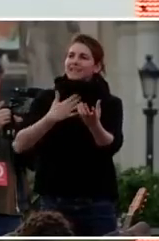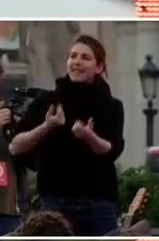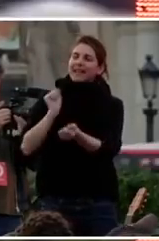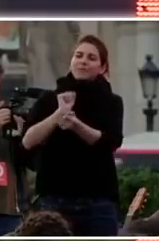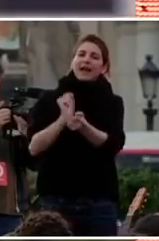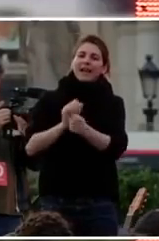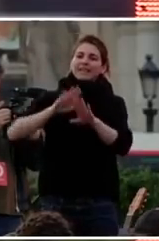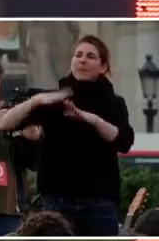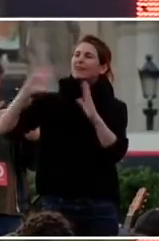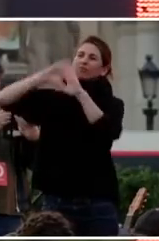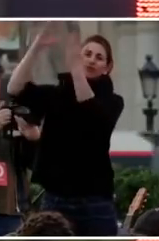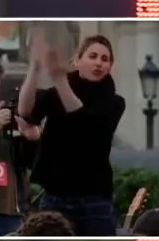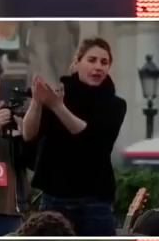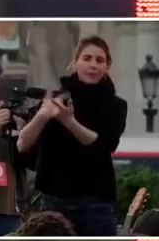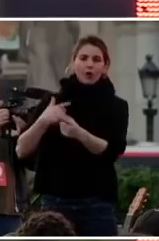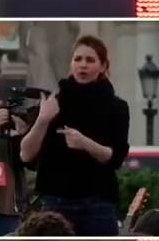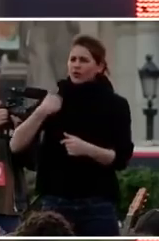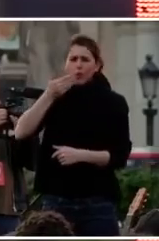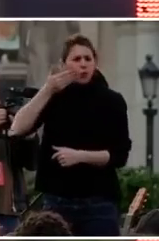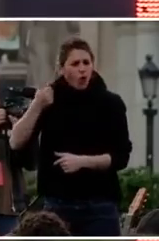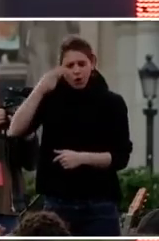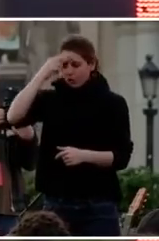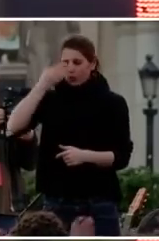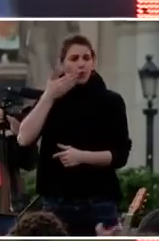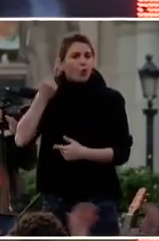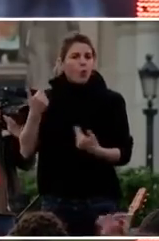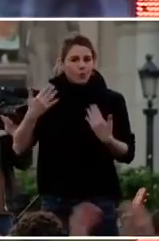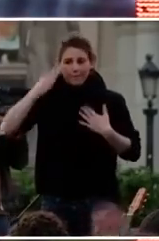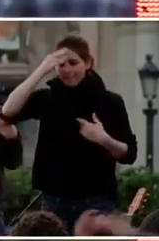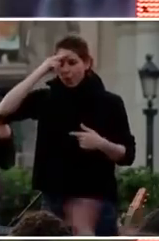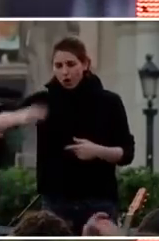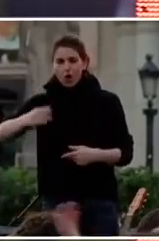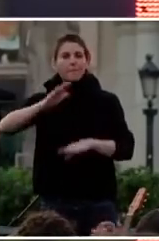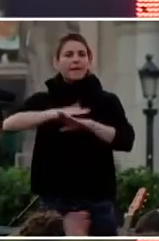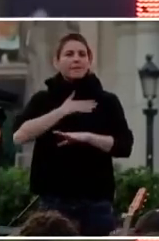un orgull ser la cara visible d'aquest procés col·lectiu. I sempre, sempre,